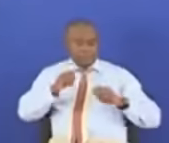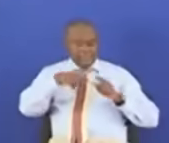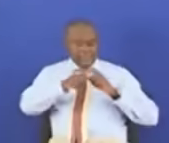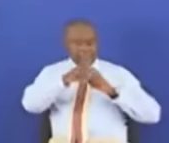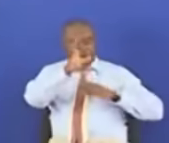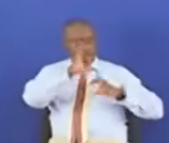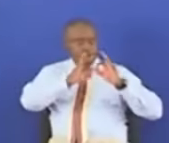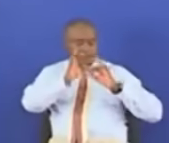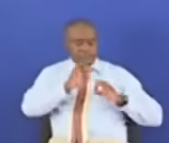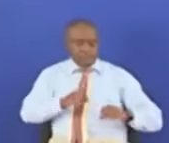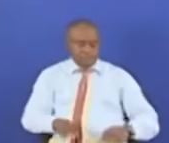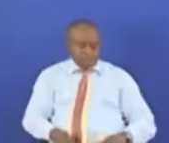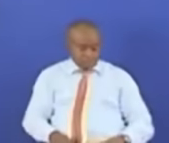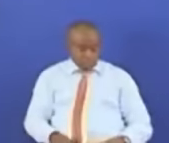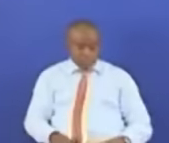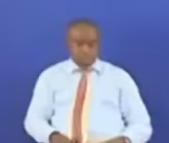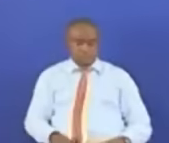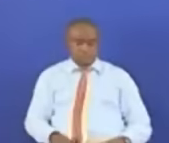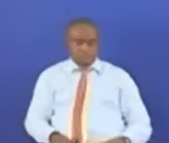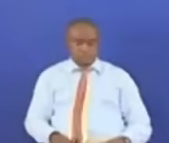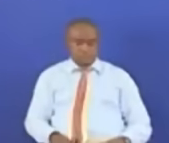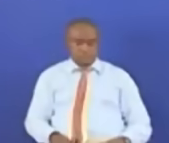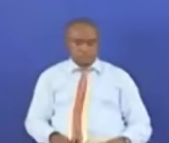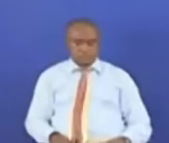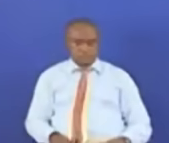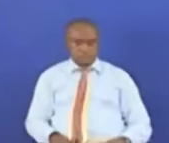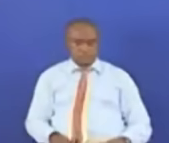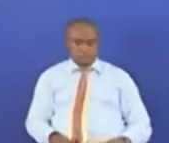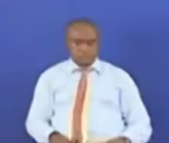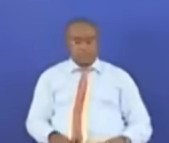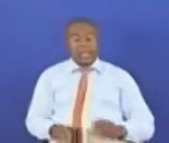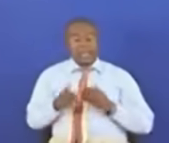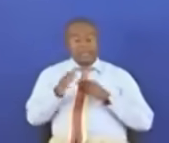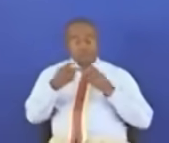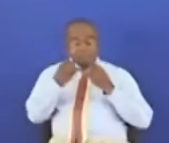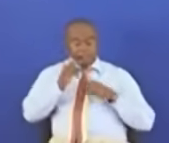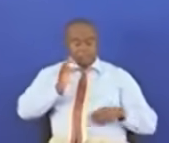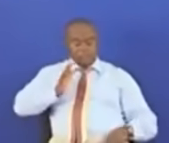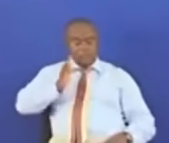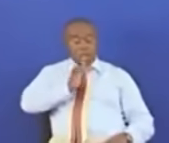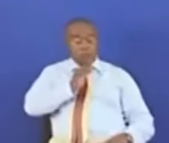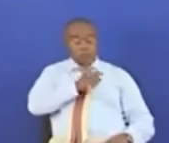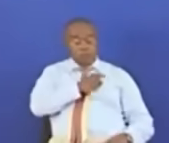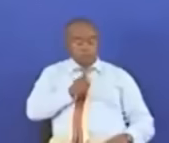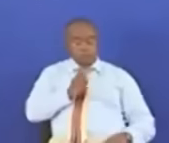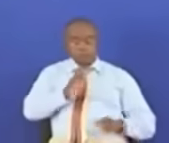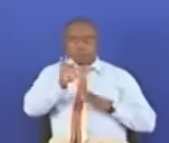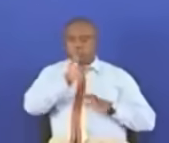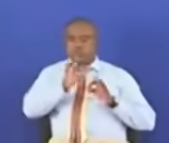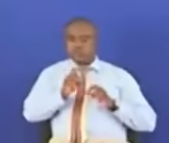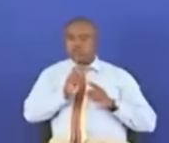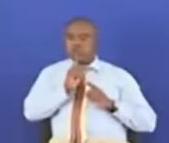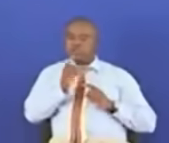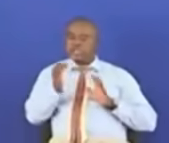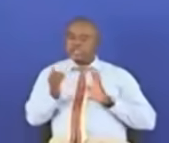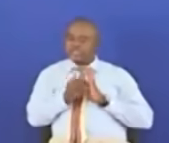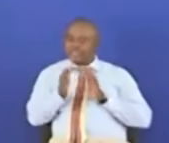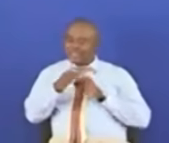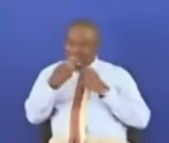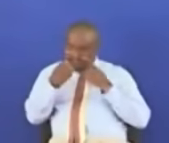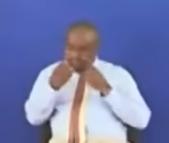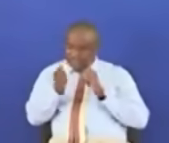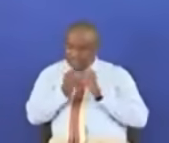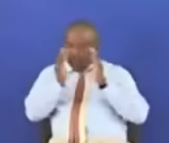uchaguzi na hasa unapokuja kwenye election management bodies, sheria tulizoletewa hapa zaidi zimeangalia mambo